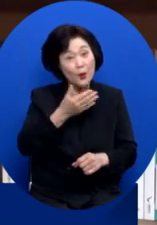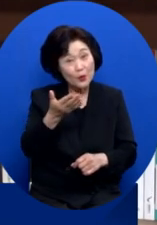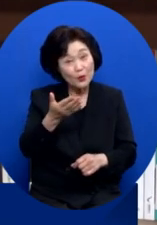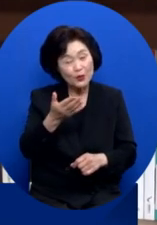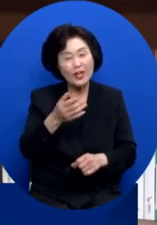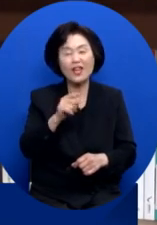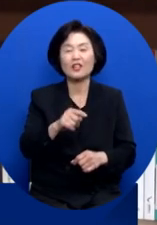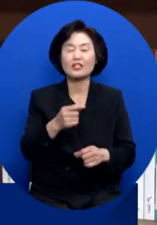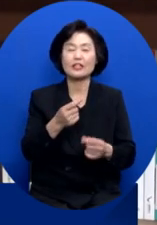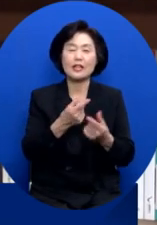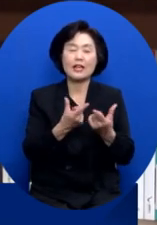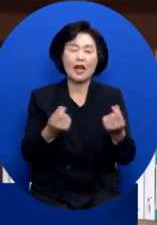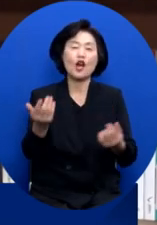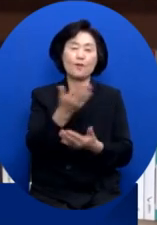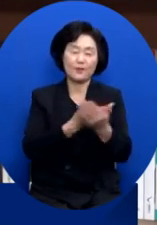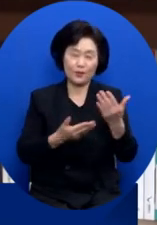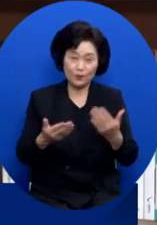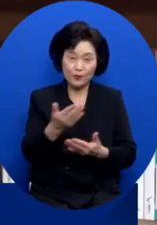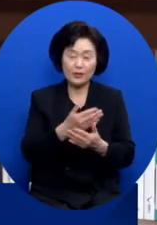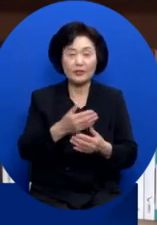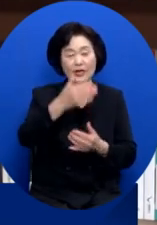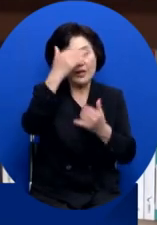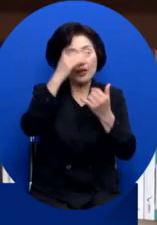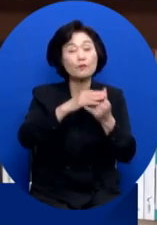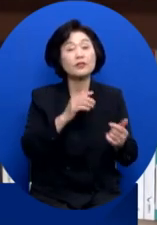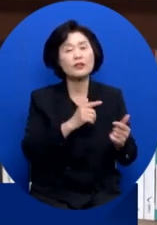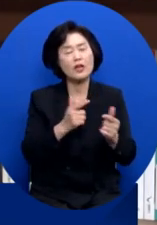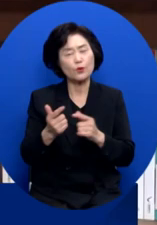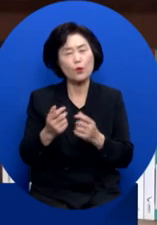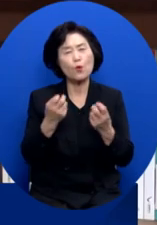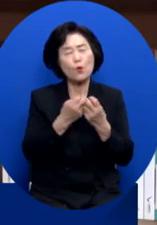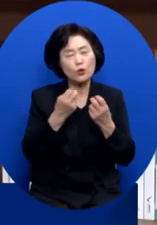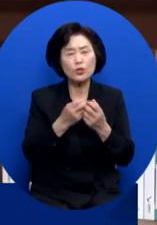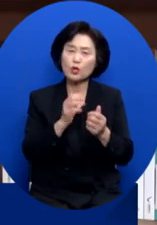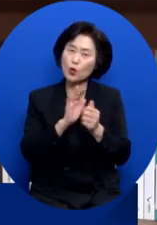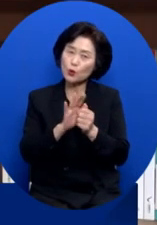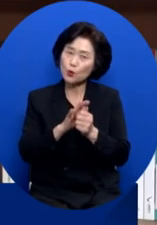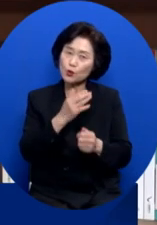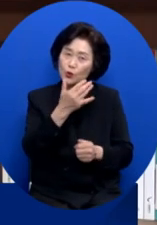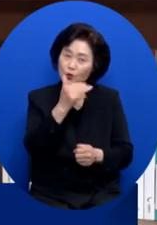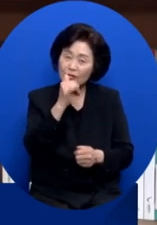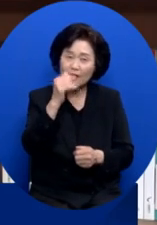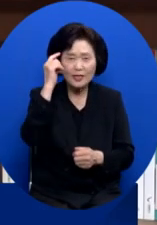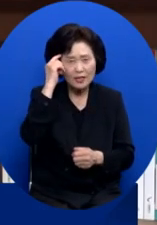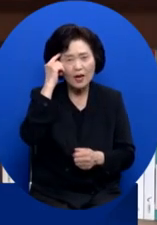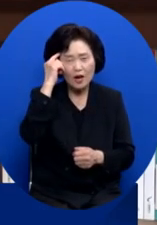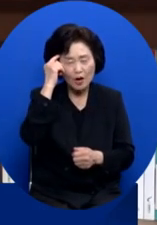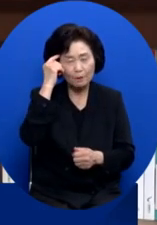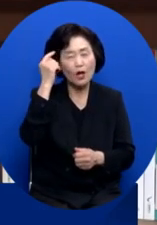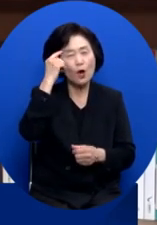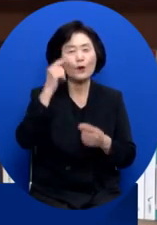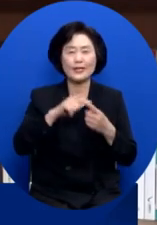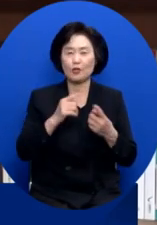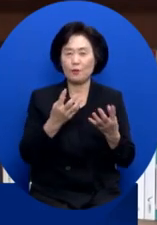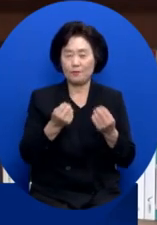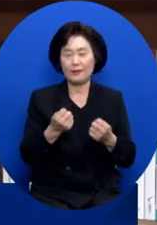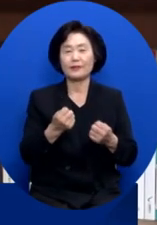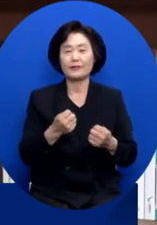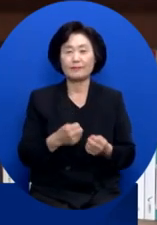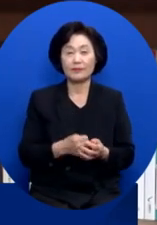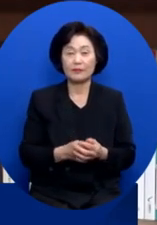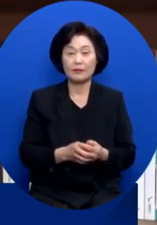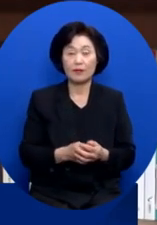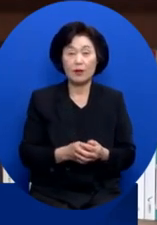공유해서 이 한국 교회 다음 세대를 어떤 방법으로 돕겠는가 이제 그거에 제 관심이 많거든요. 다음 세대가